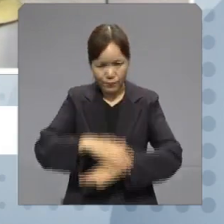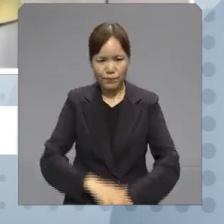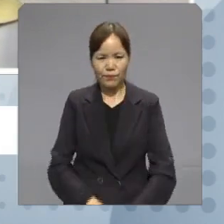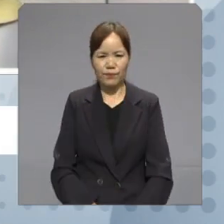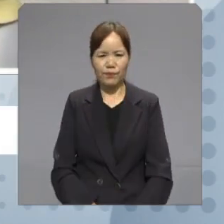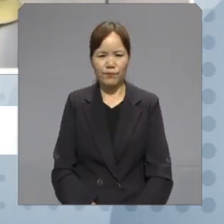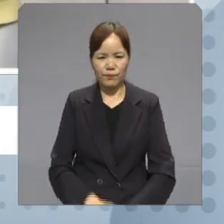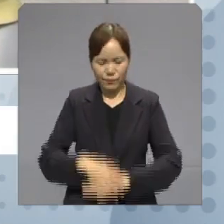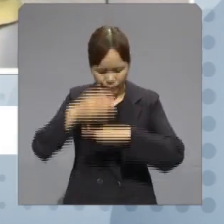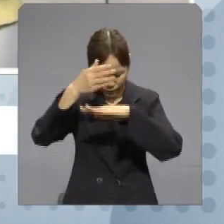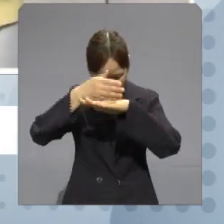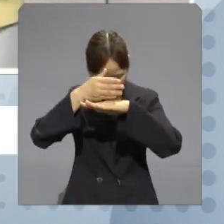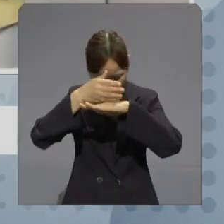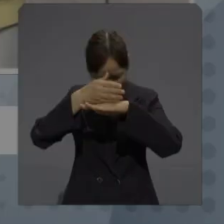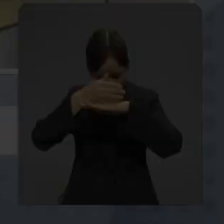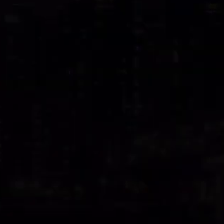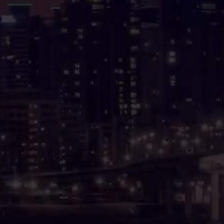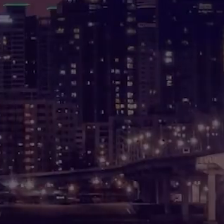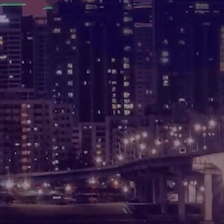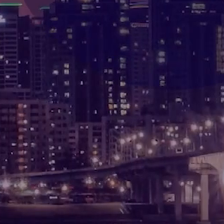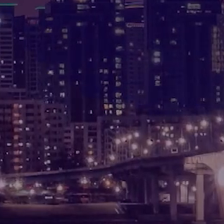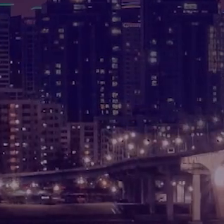고맙습니다네 감사합니다